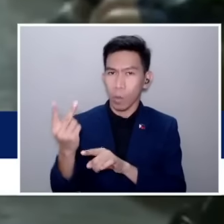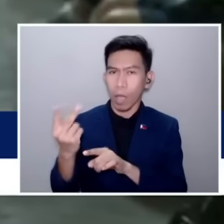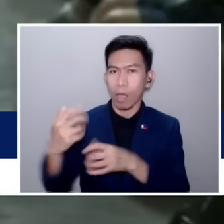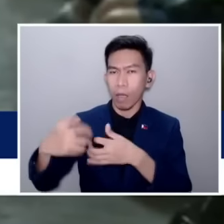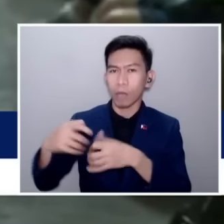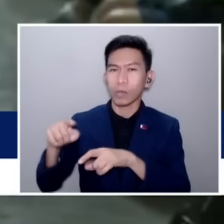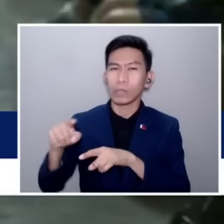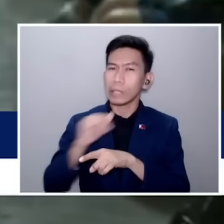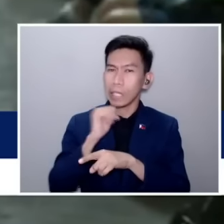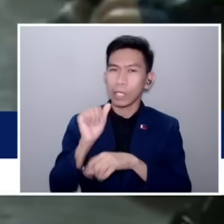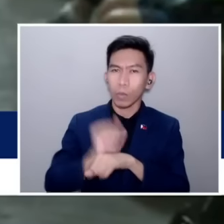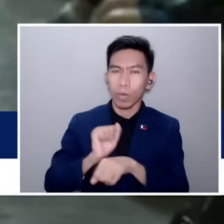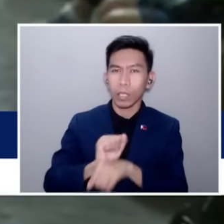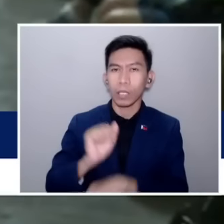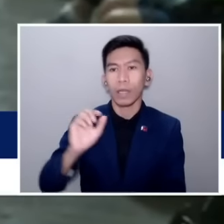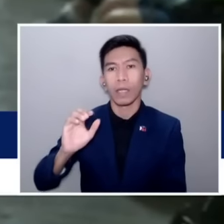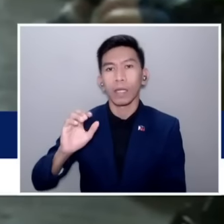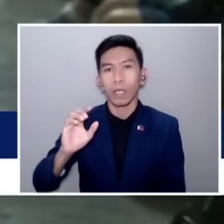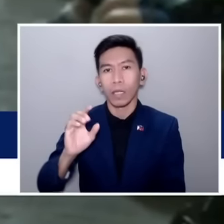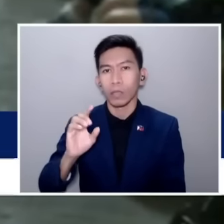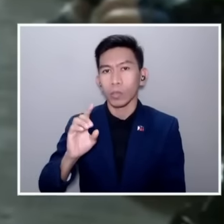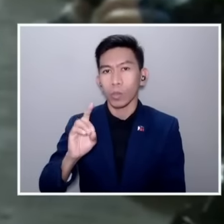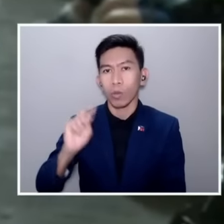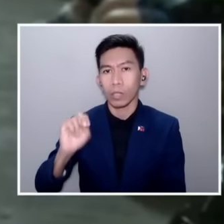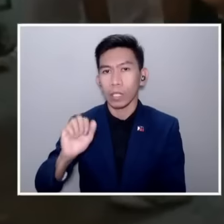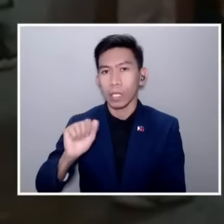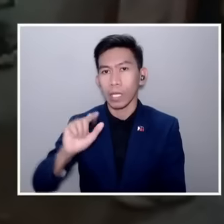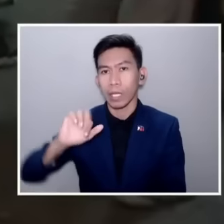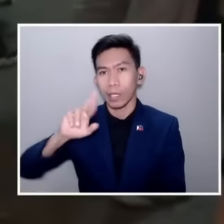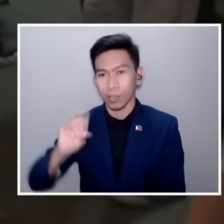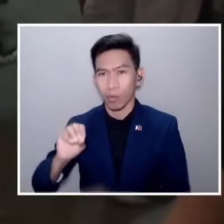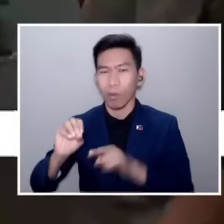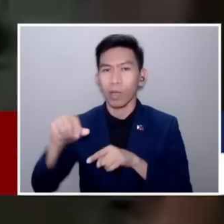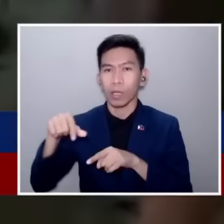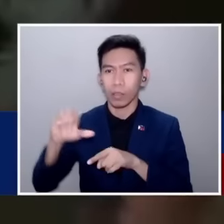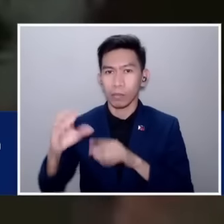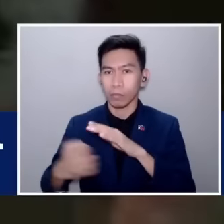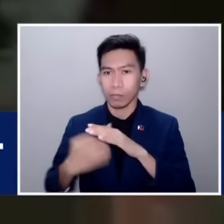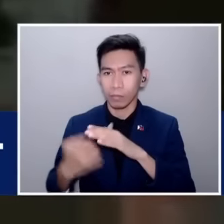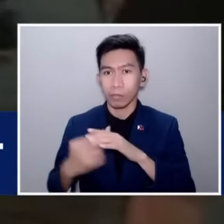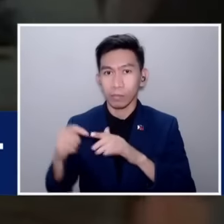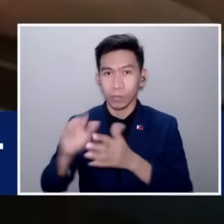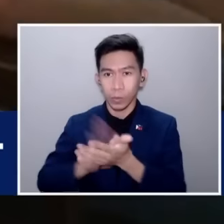saan 6 na presinto ang apektado. Naka-2 balik ang botanteng si